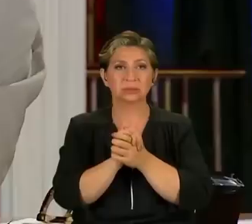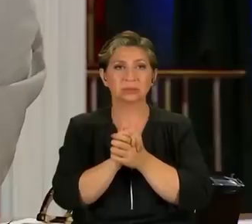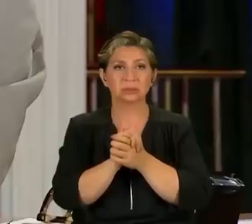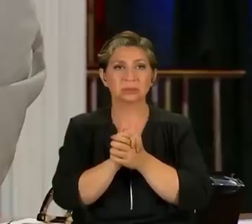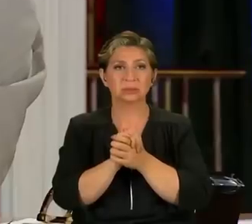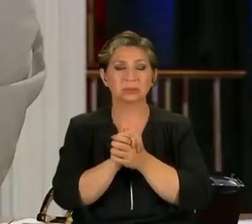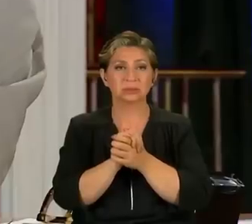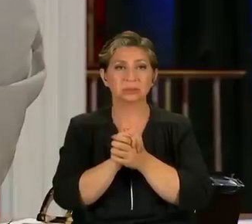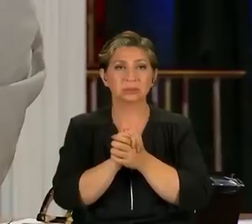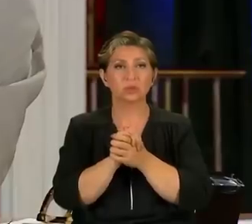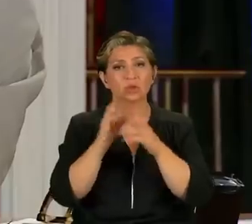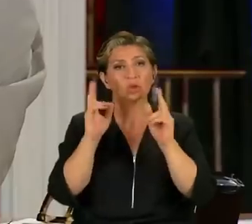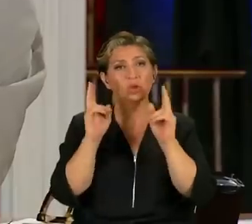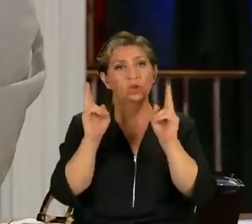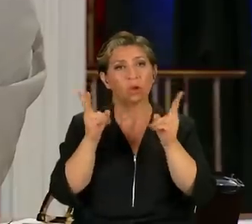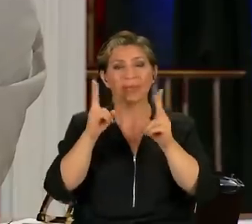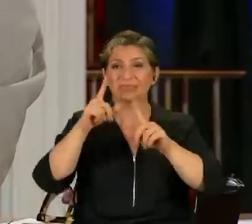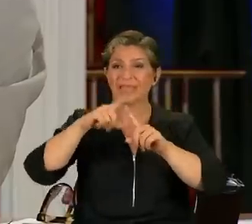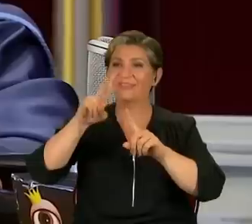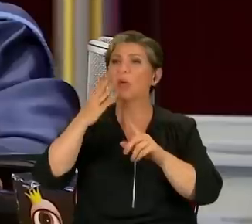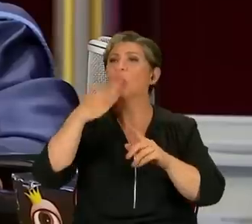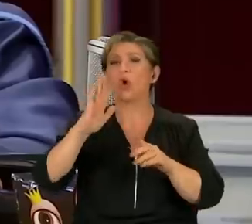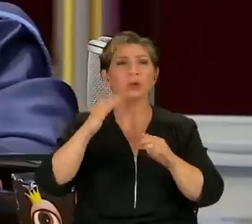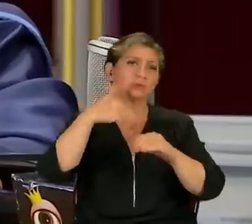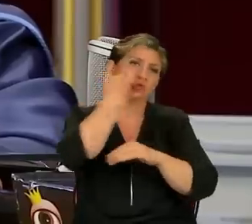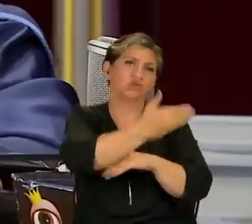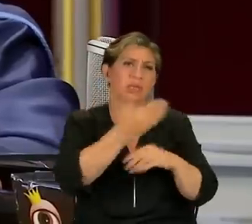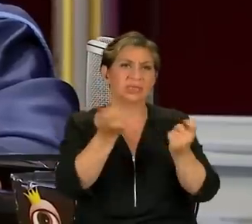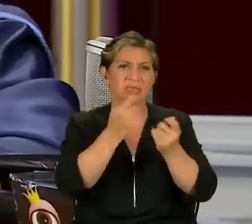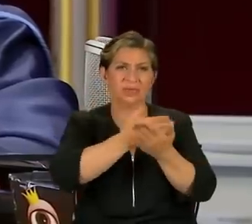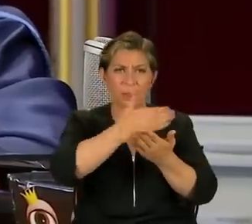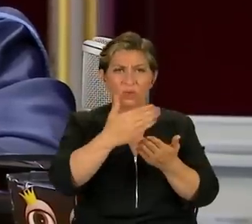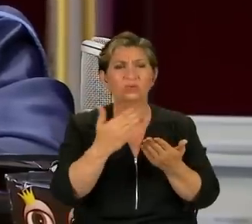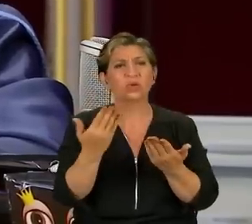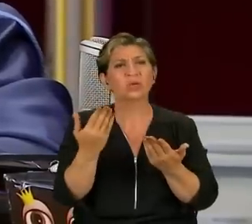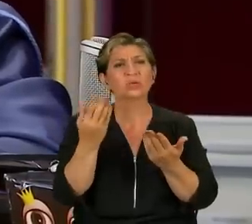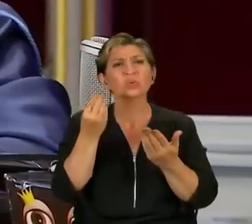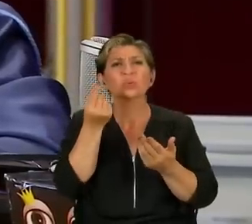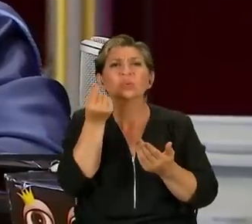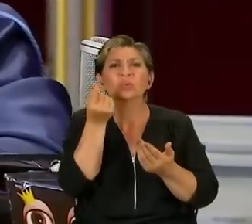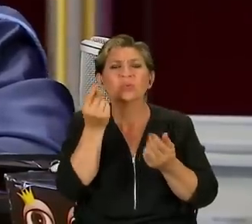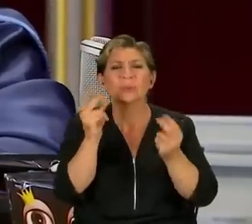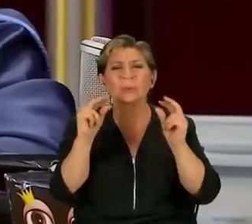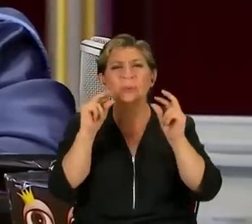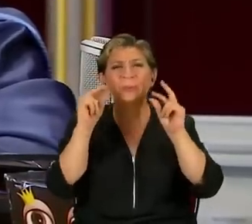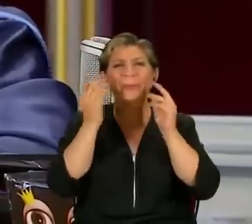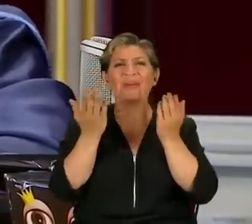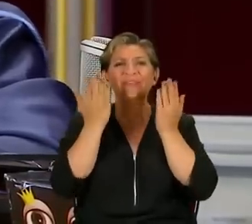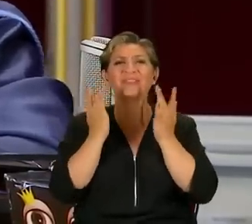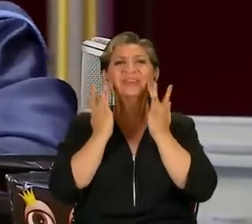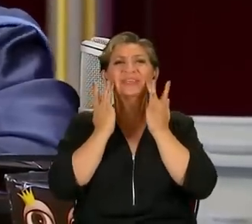hani normal televizyon dışında ilerliyorsa hani çok küçük dokunuşlar